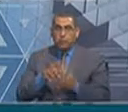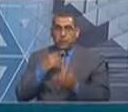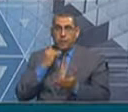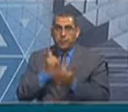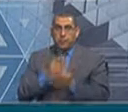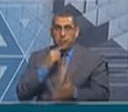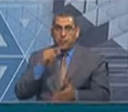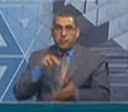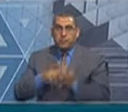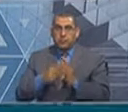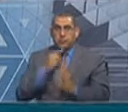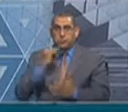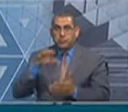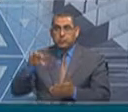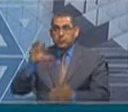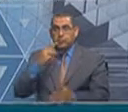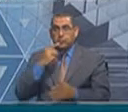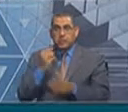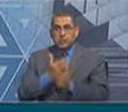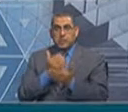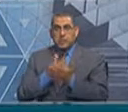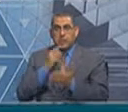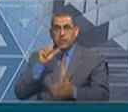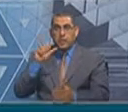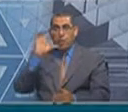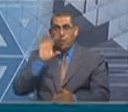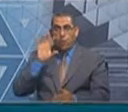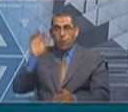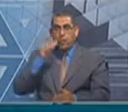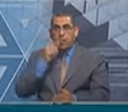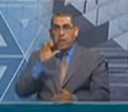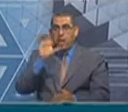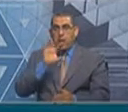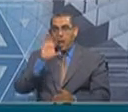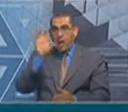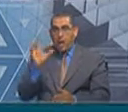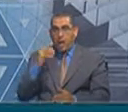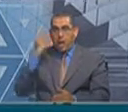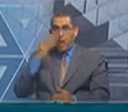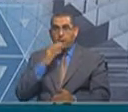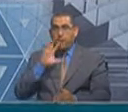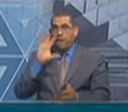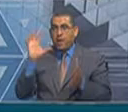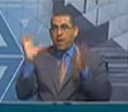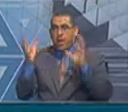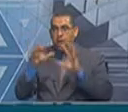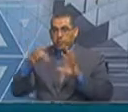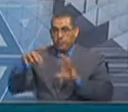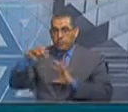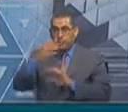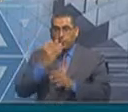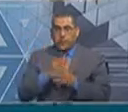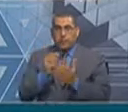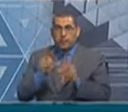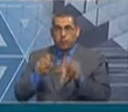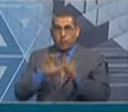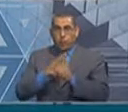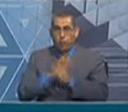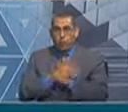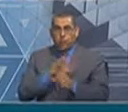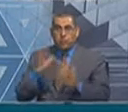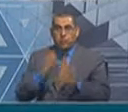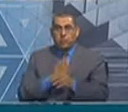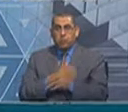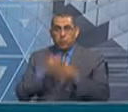الألماني التي تعتبر ألمانيا خطيرة التنمية في الاتحاد الأوروبي، الدول الإفريقية، كل دول العالم تضررت بسبب جائحة كورونا. وبالتالي